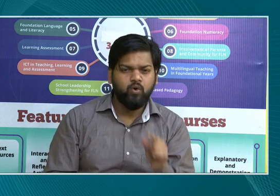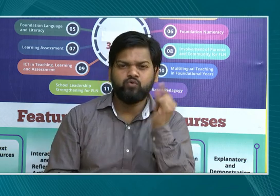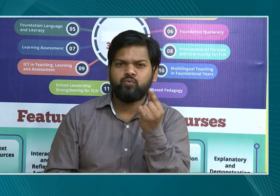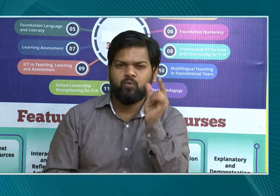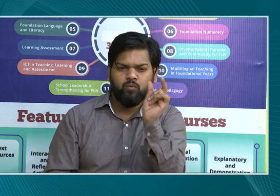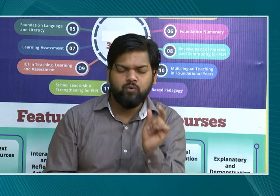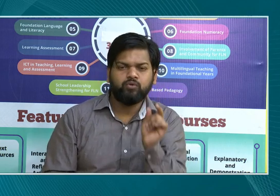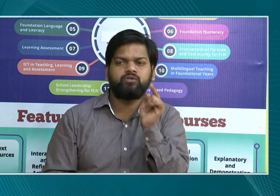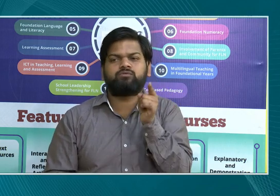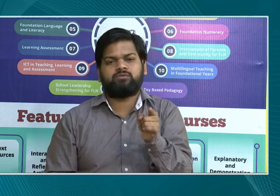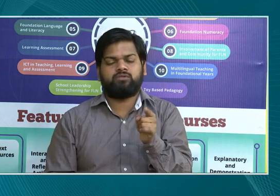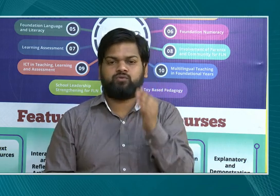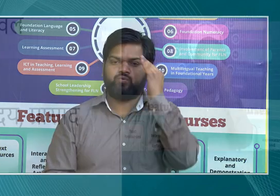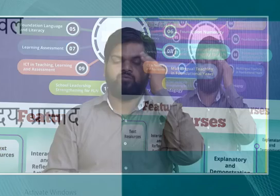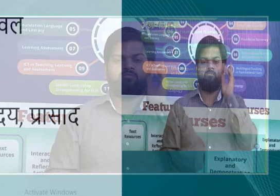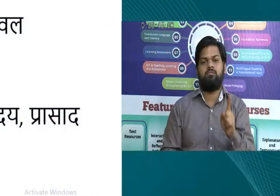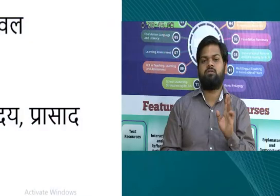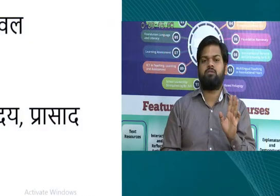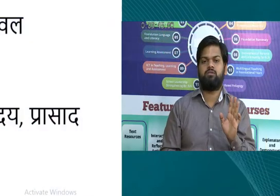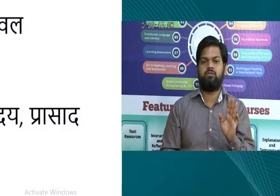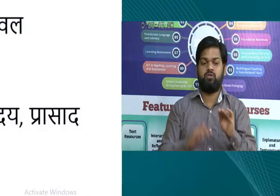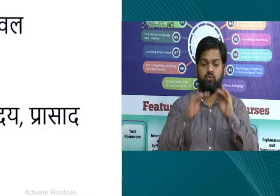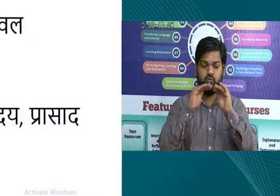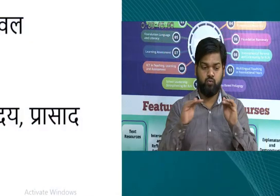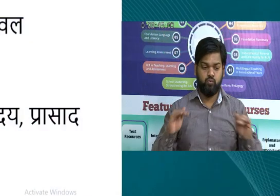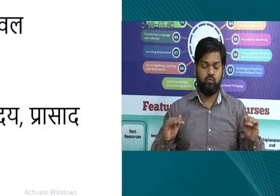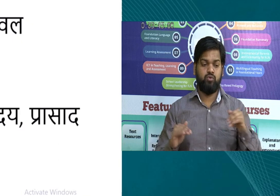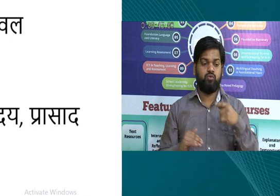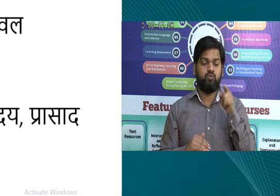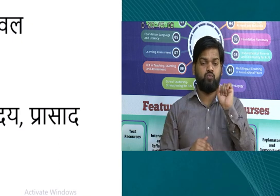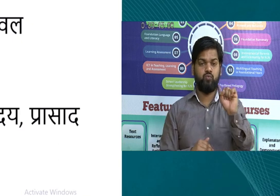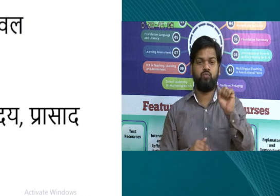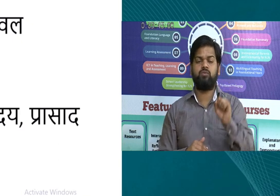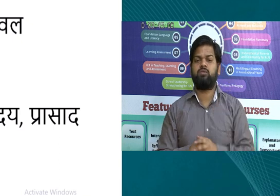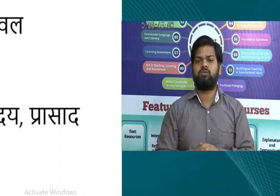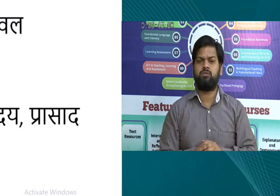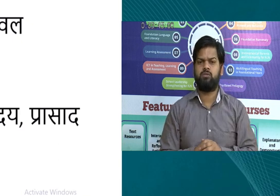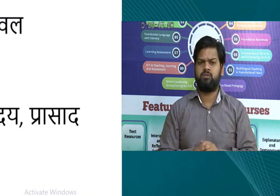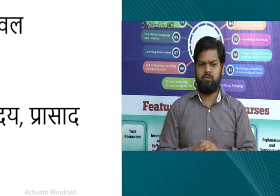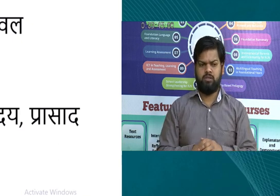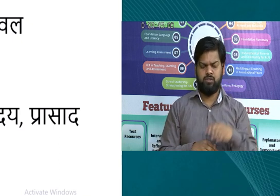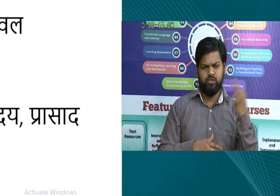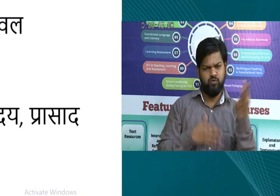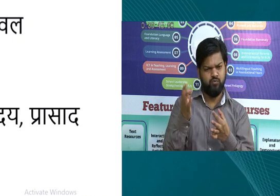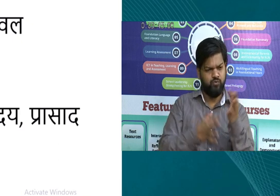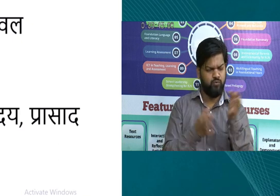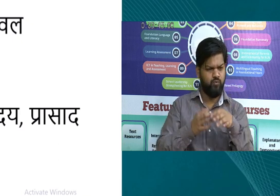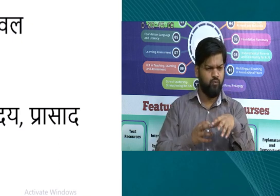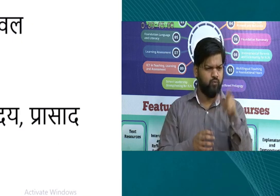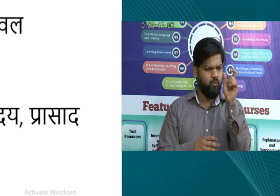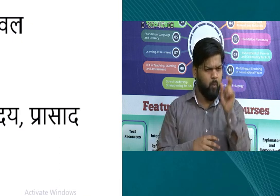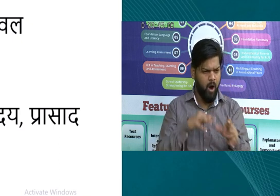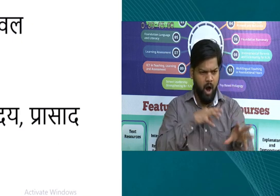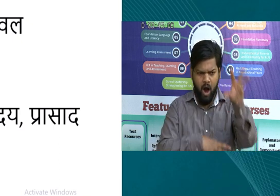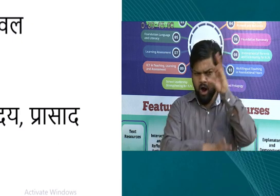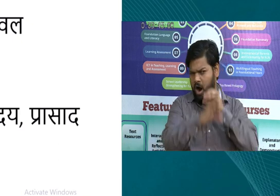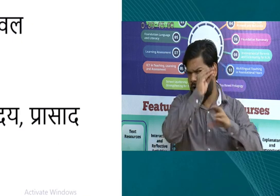होता है कैसे उनकी वर्तनी होती है इसके बारे में उसको ज्ञान मिलता है यहां हमने कुछ चुनिंदा शब्दों को